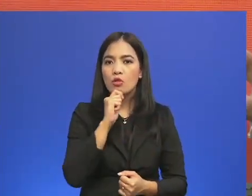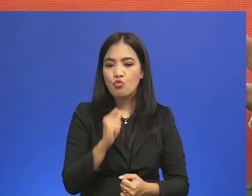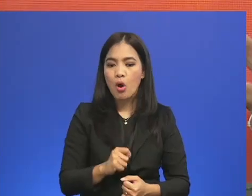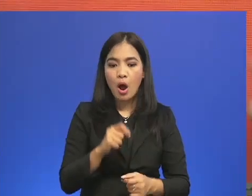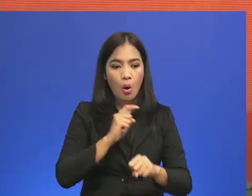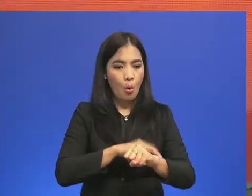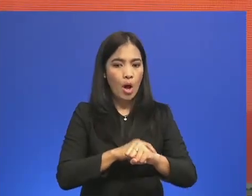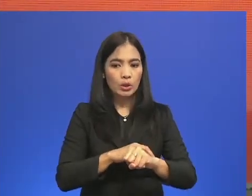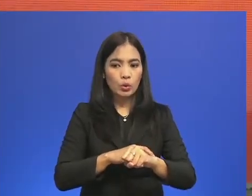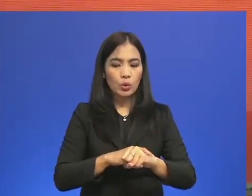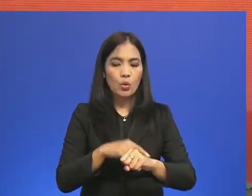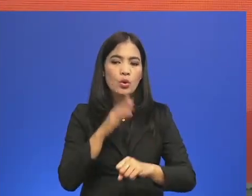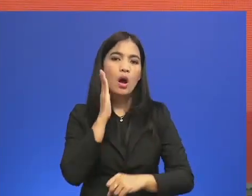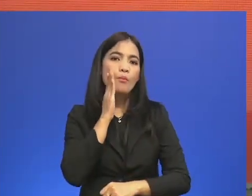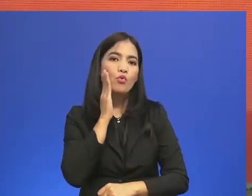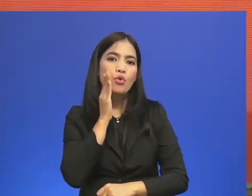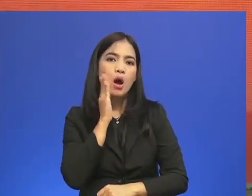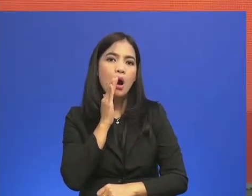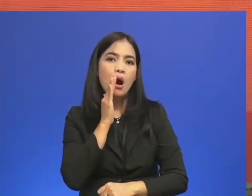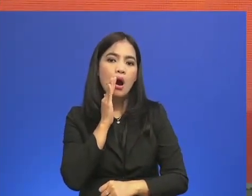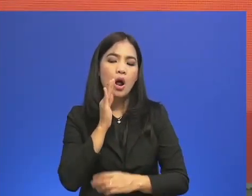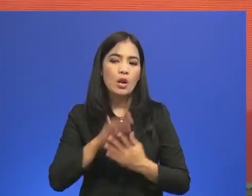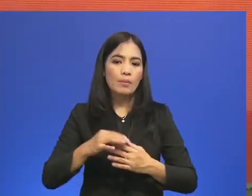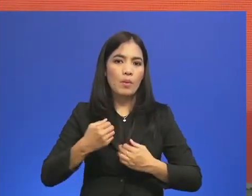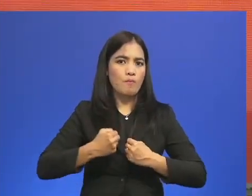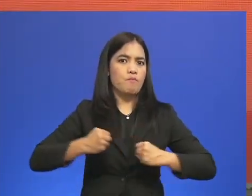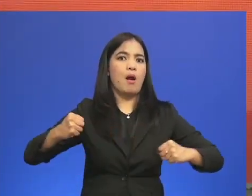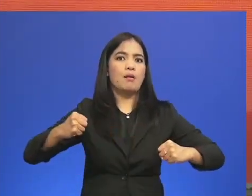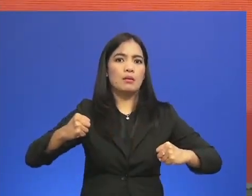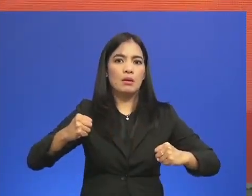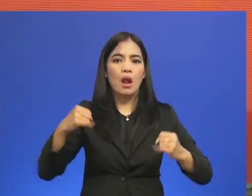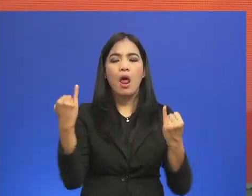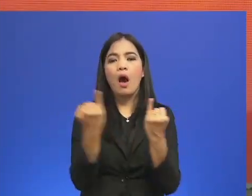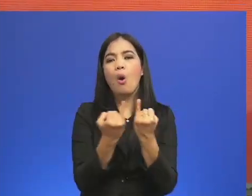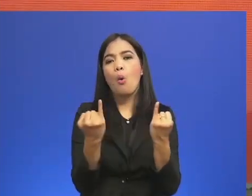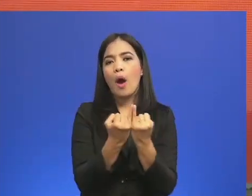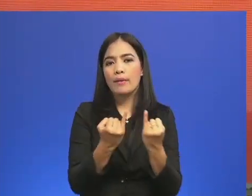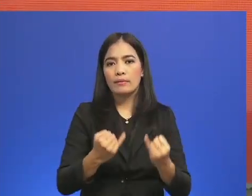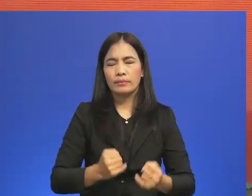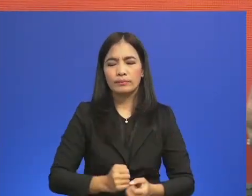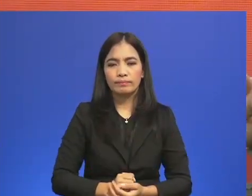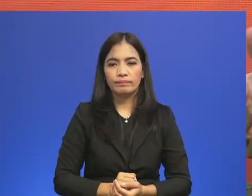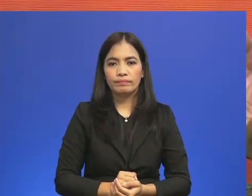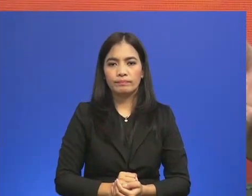Ketika remaja pemuda lebih berani lagi melawan.